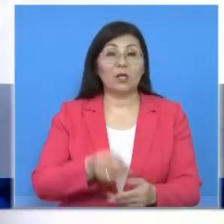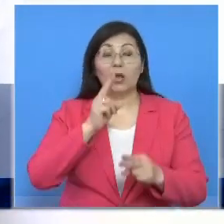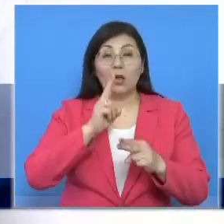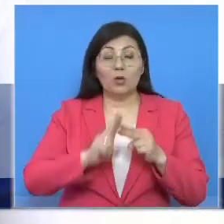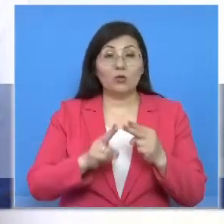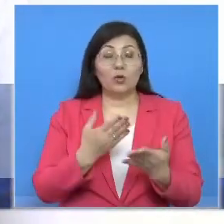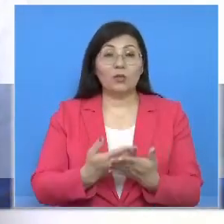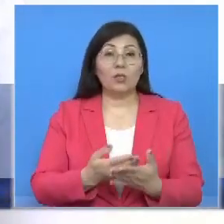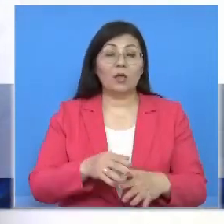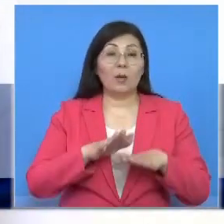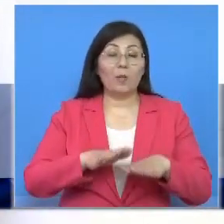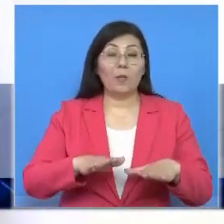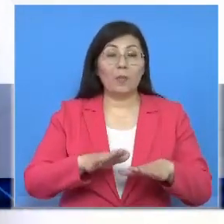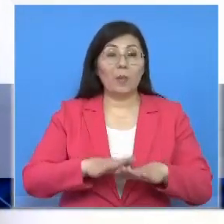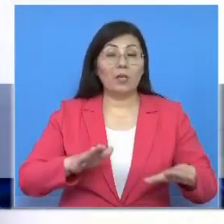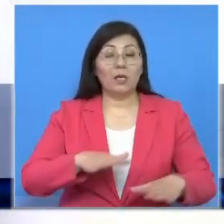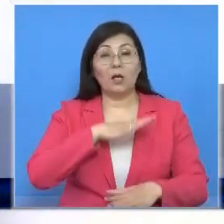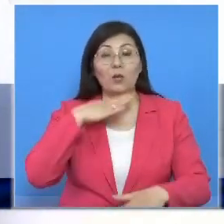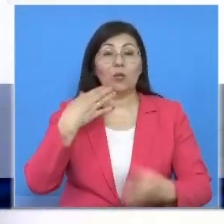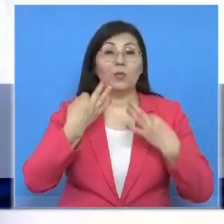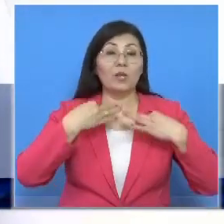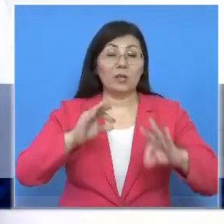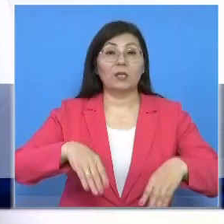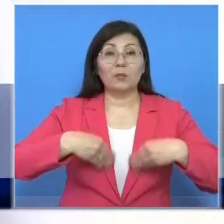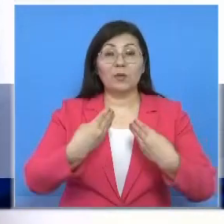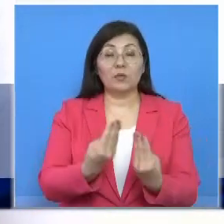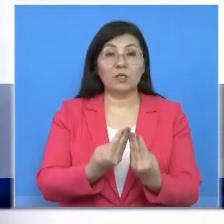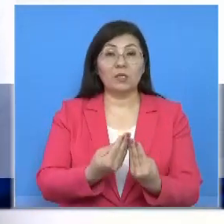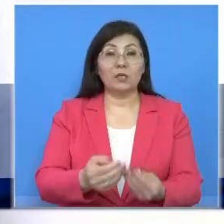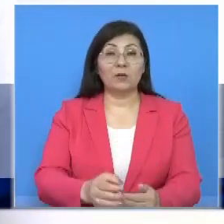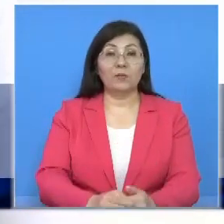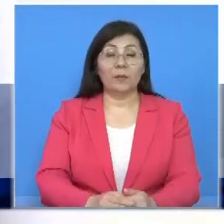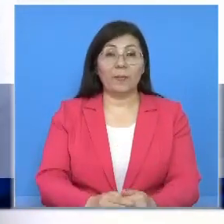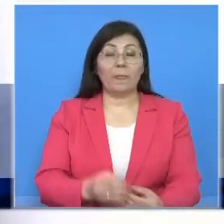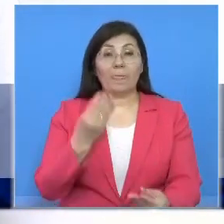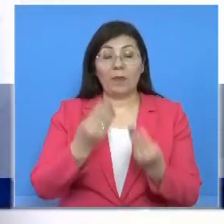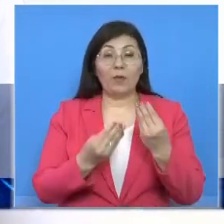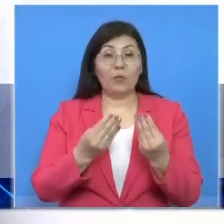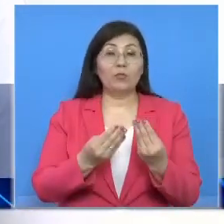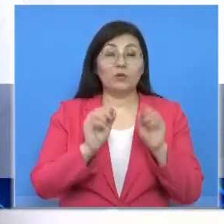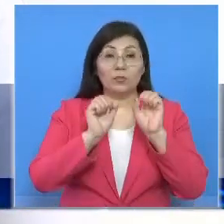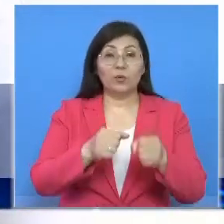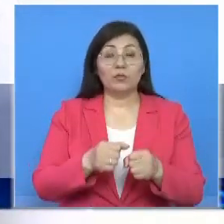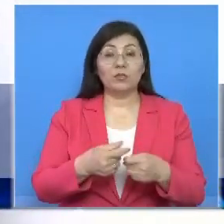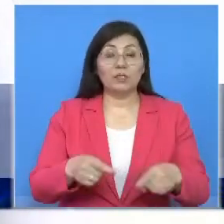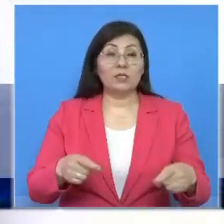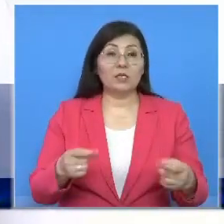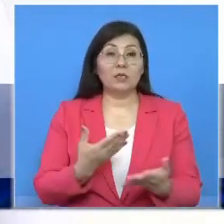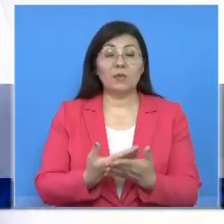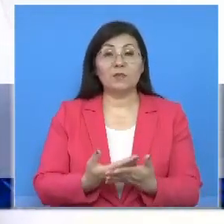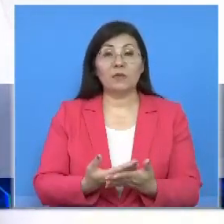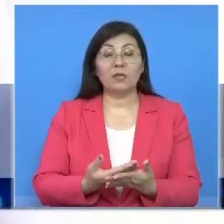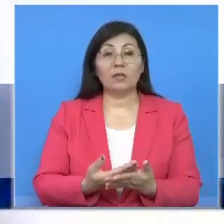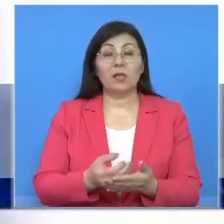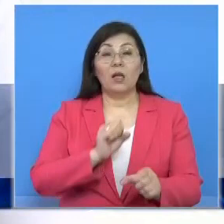көп еркіндік бергесін жерде, ол балаға келесі беріп жатқан ойыншық болсын, кез келген қыдыру баратын